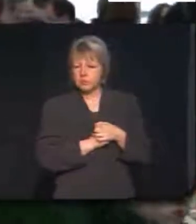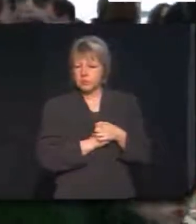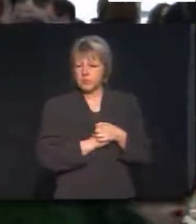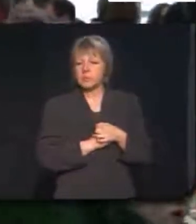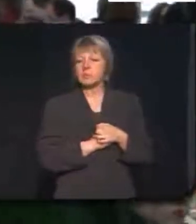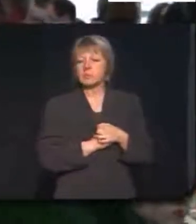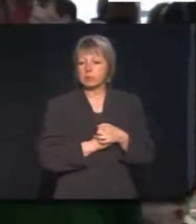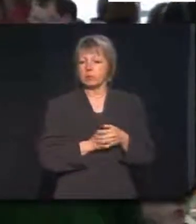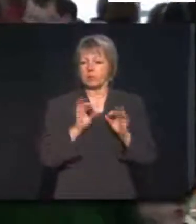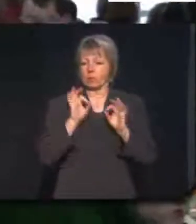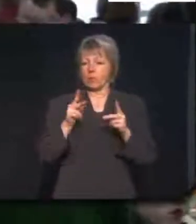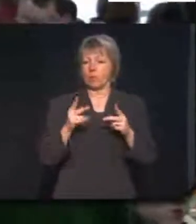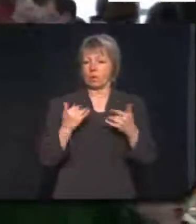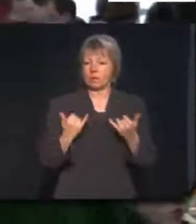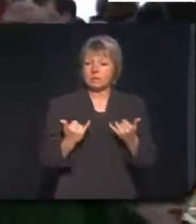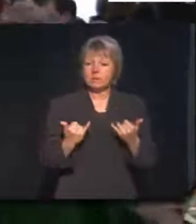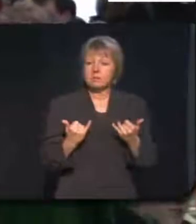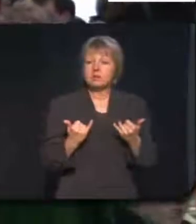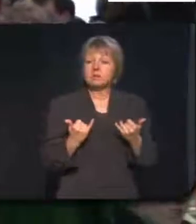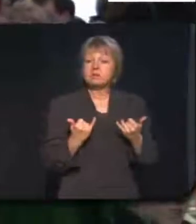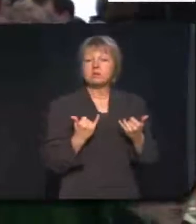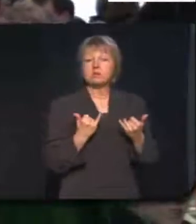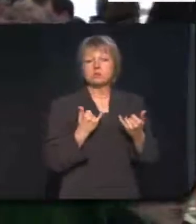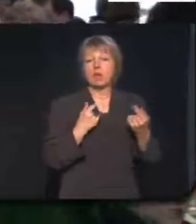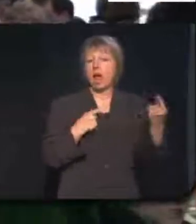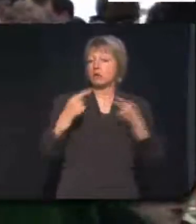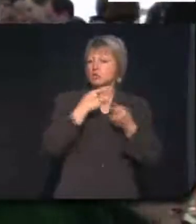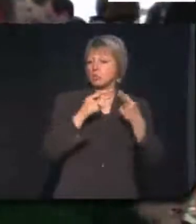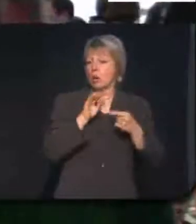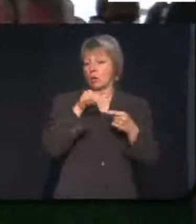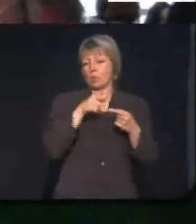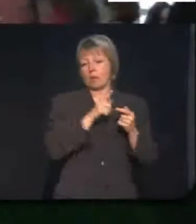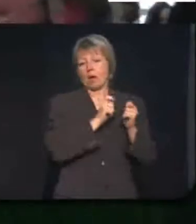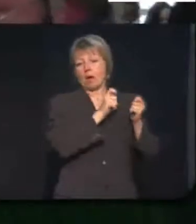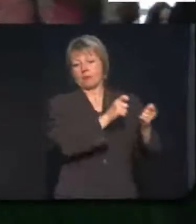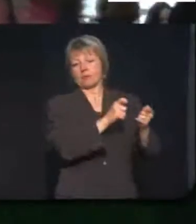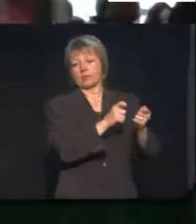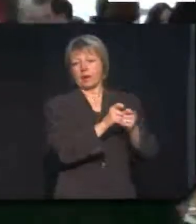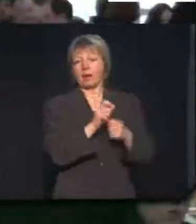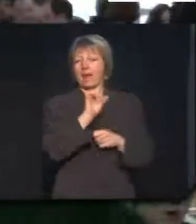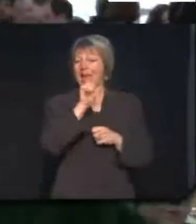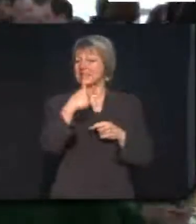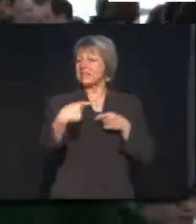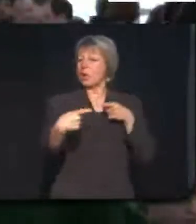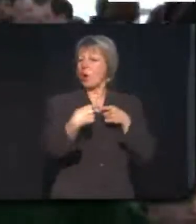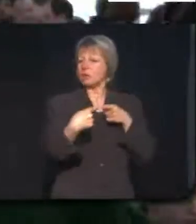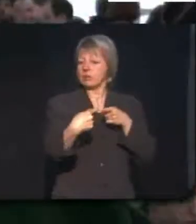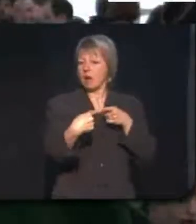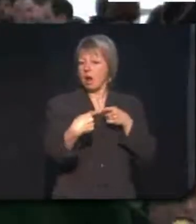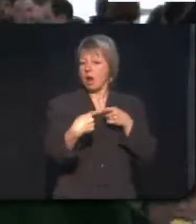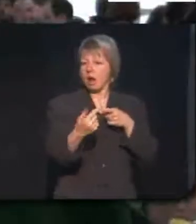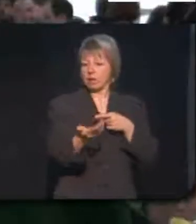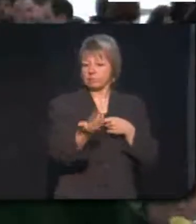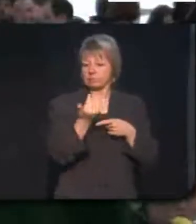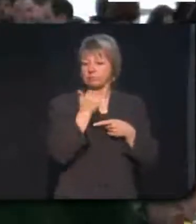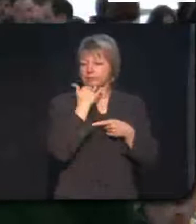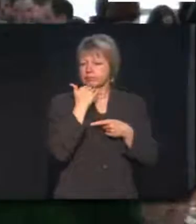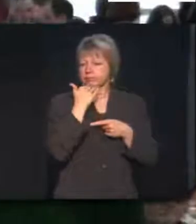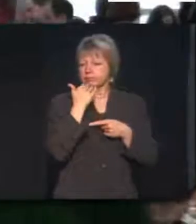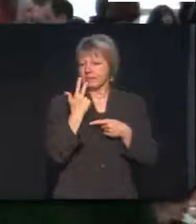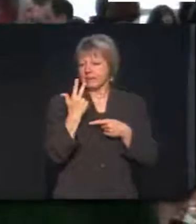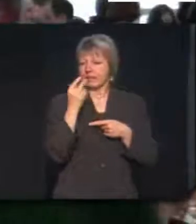okay dann kommen wir jetzt zur Aussprache über den Antrag wir nehmen den ersten konterbeitrag bitte schön du hast das Mikrofon für maximal 3